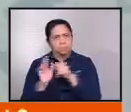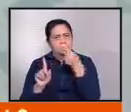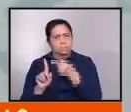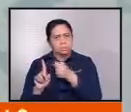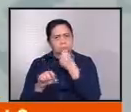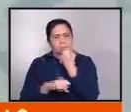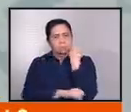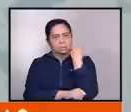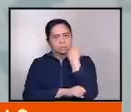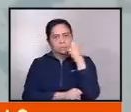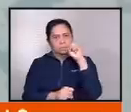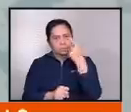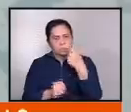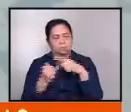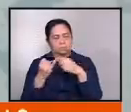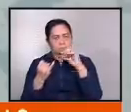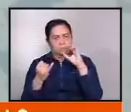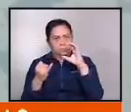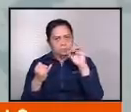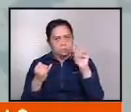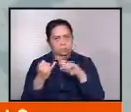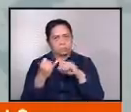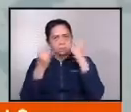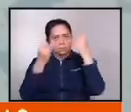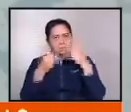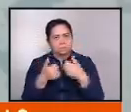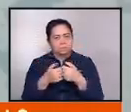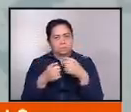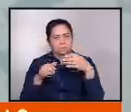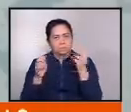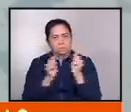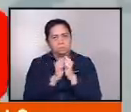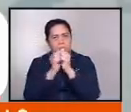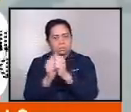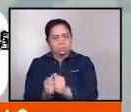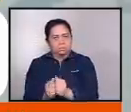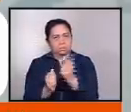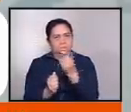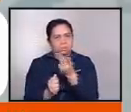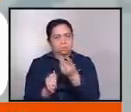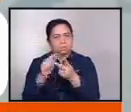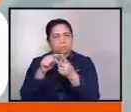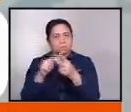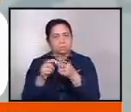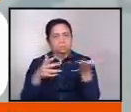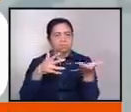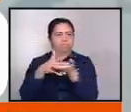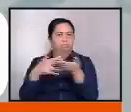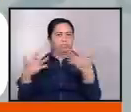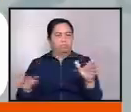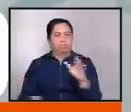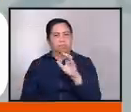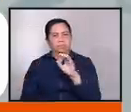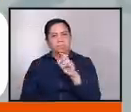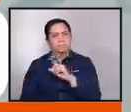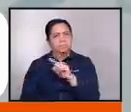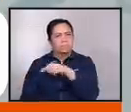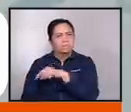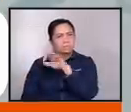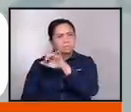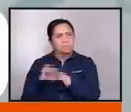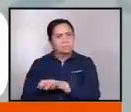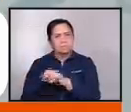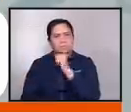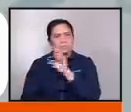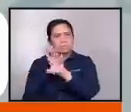nakakaw security guard, may CCTV, at yung guro na nagpasok ng security guard, at sila pong dalawa ay kinasuhan sa korte. Pero itong cashier po,